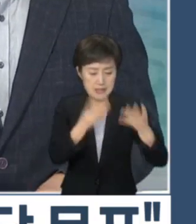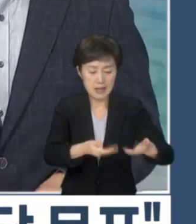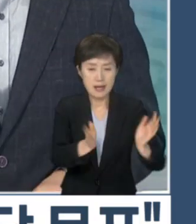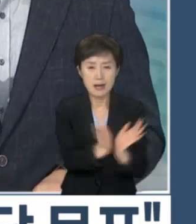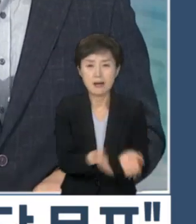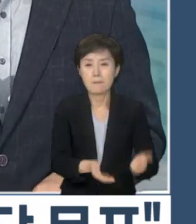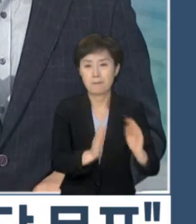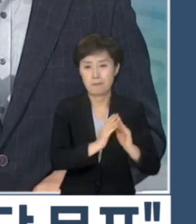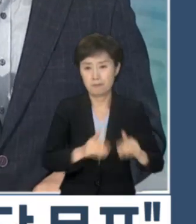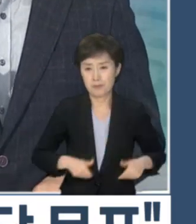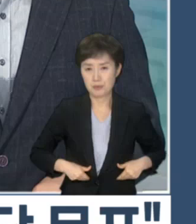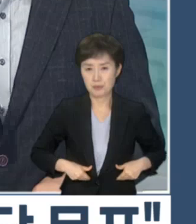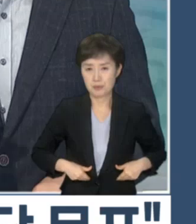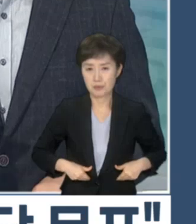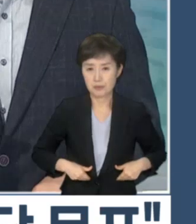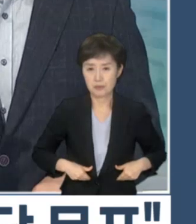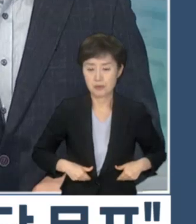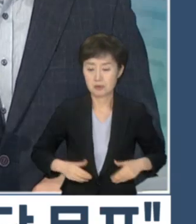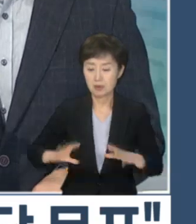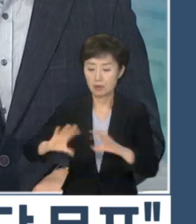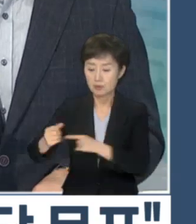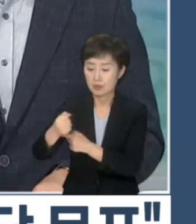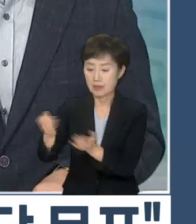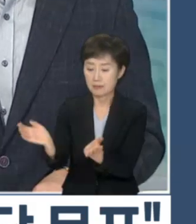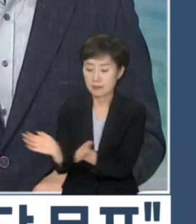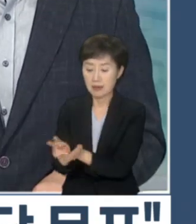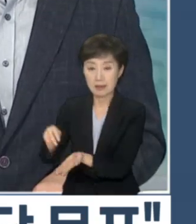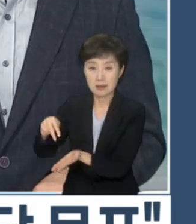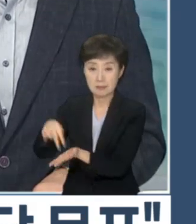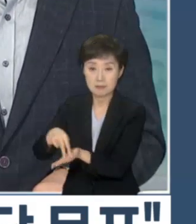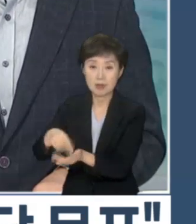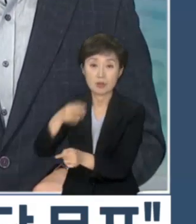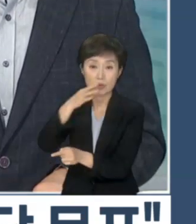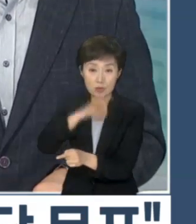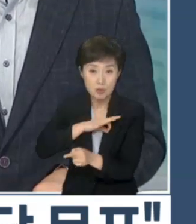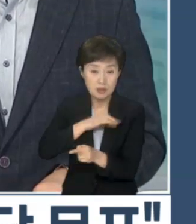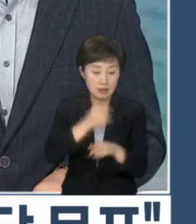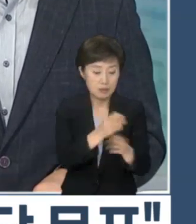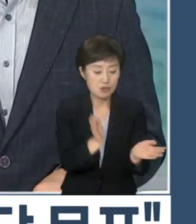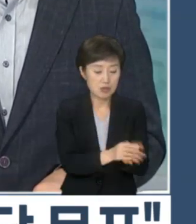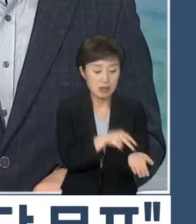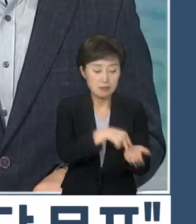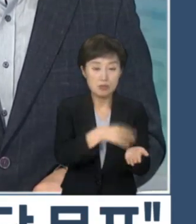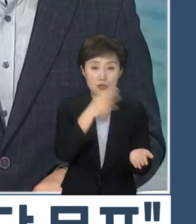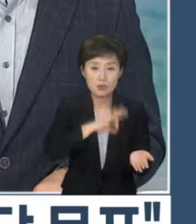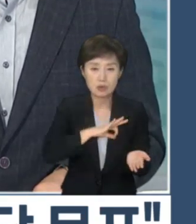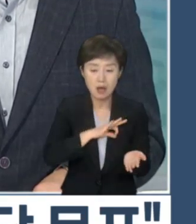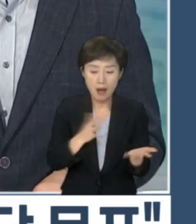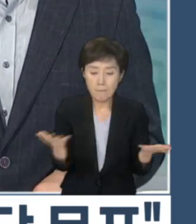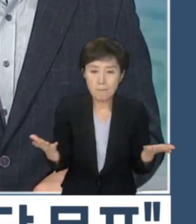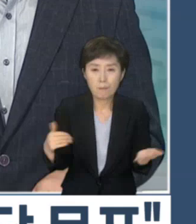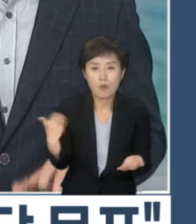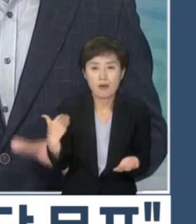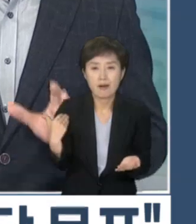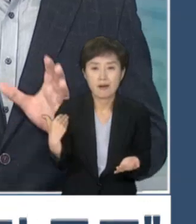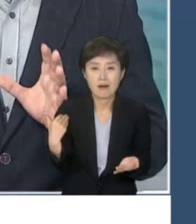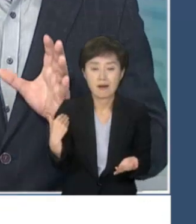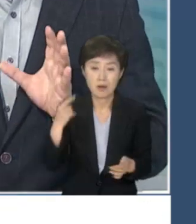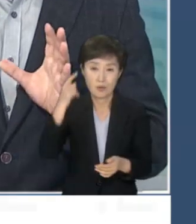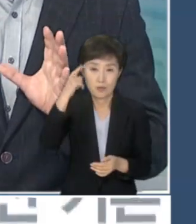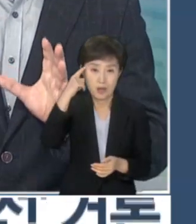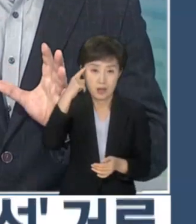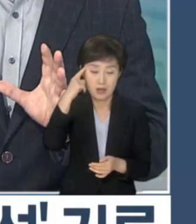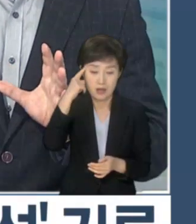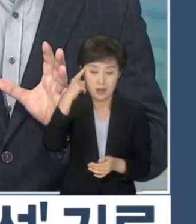신당이 국민의힘에 유리할지 민주당에 유리할지 아직 이 가늠을 못해요. 왜냐하면